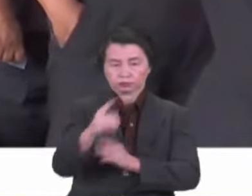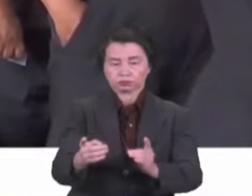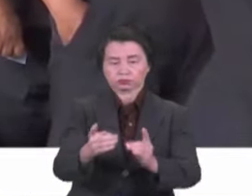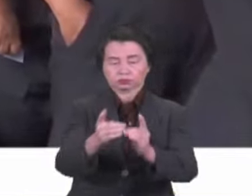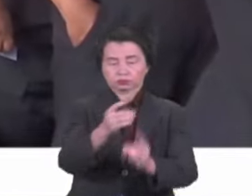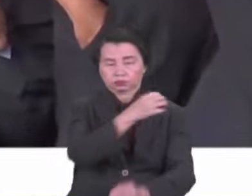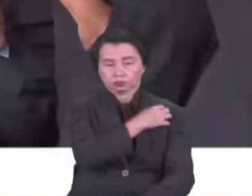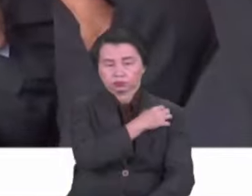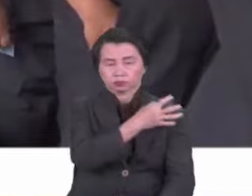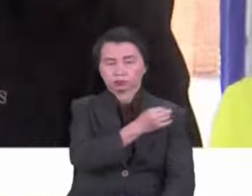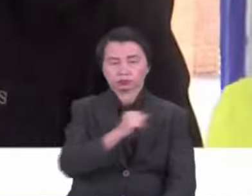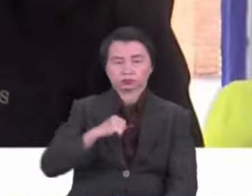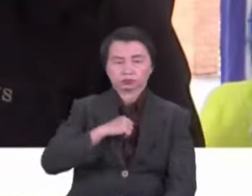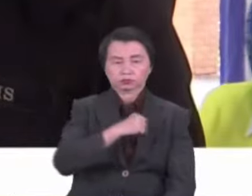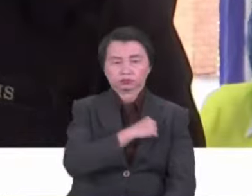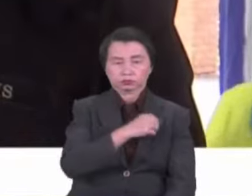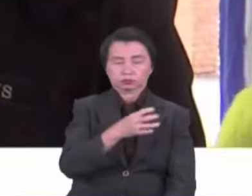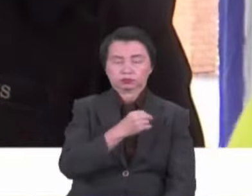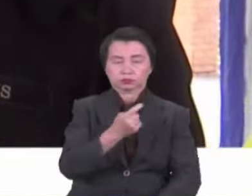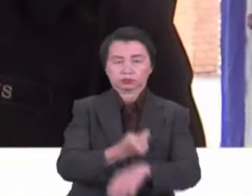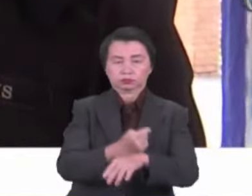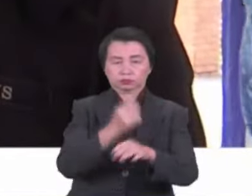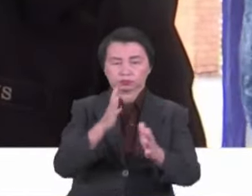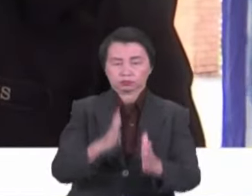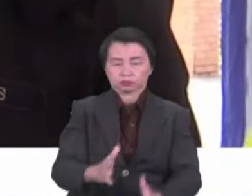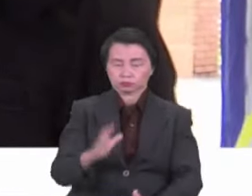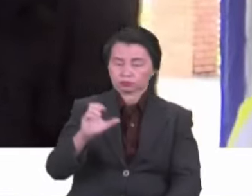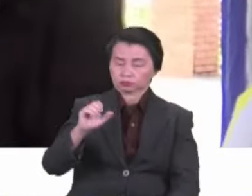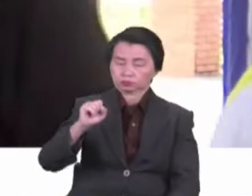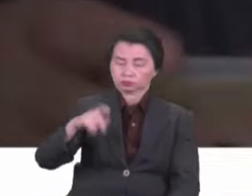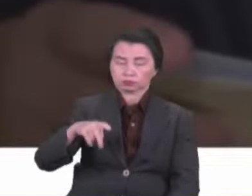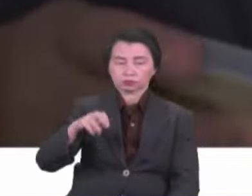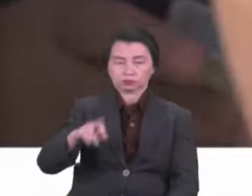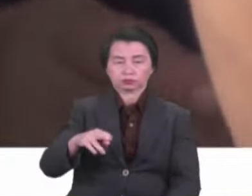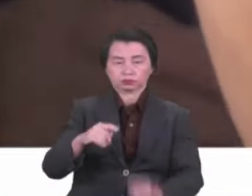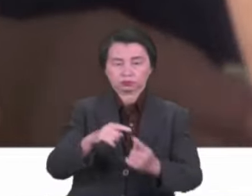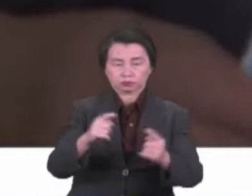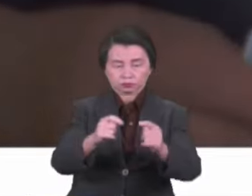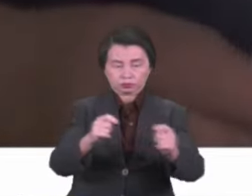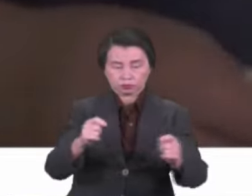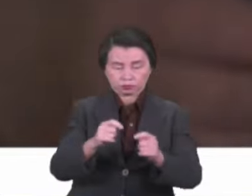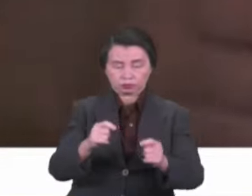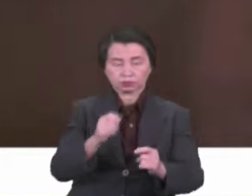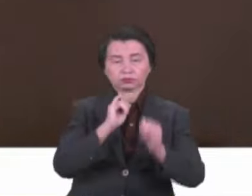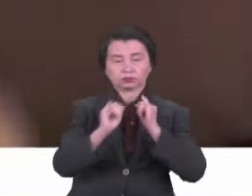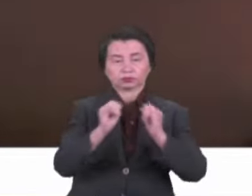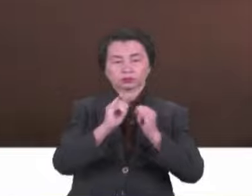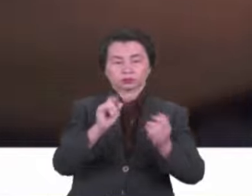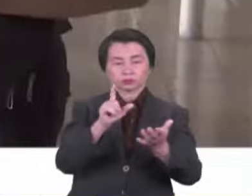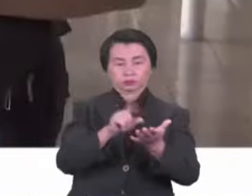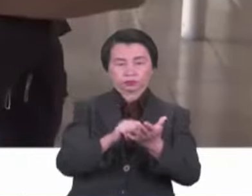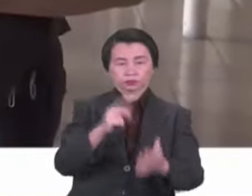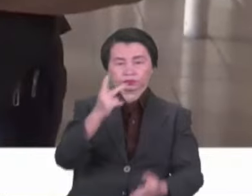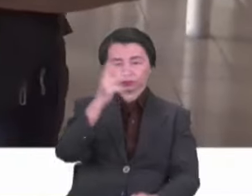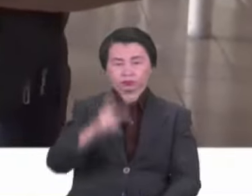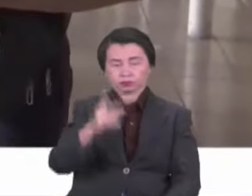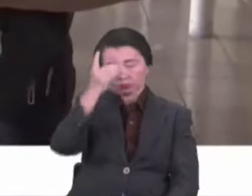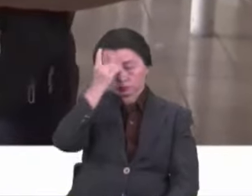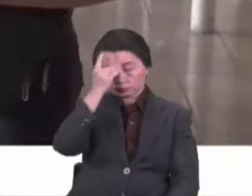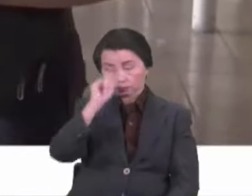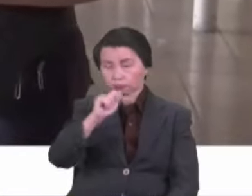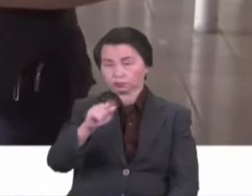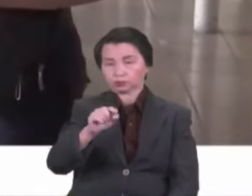para pegawai dan anggota serta petugas Suruhanjaya Pilihan Raya di lokasi. Dalam sidang media di Kuching, Datuk Muhammad Azman